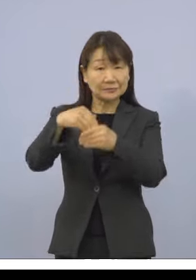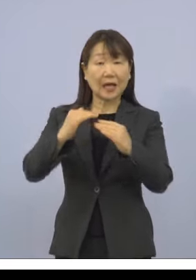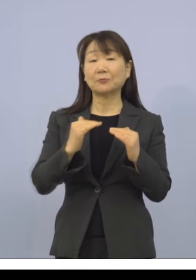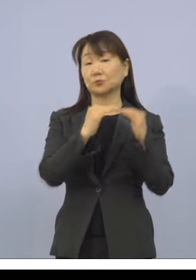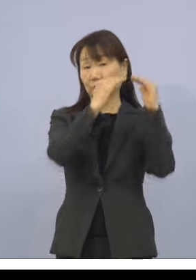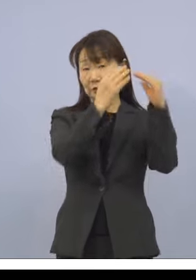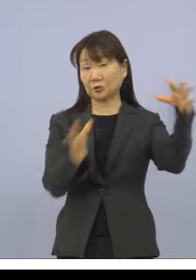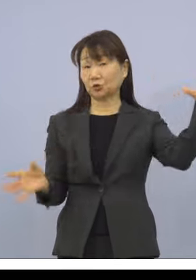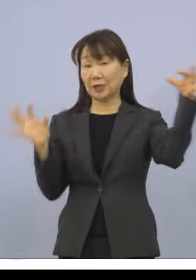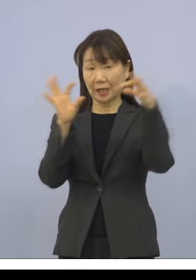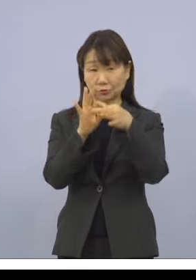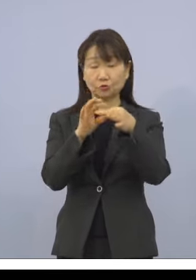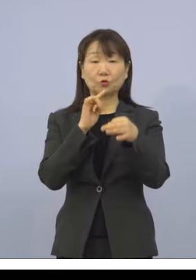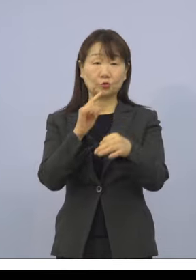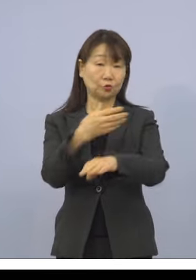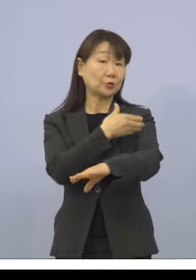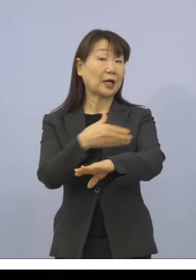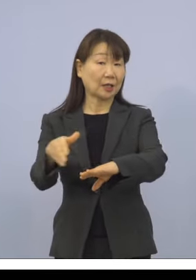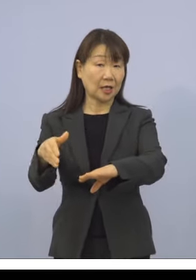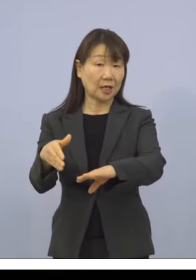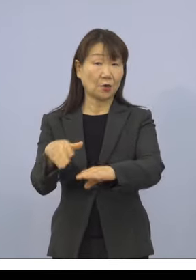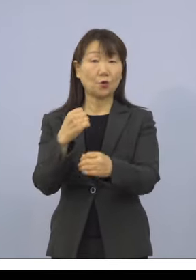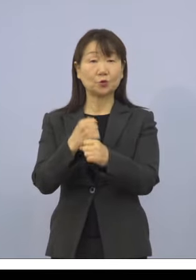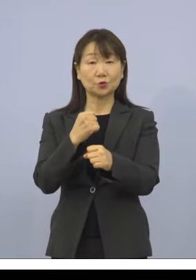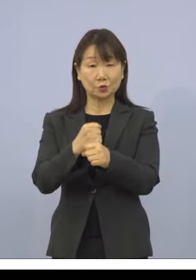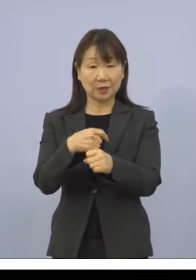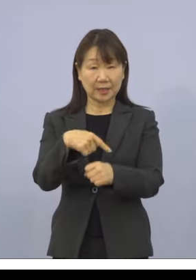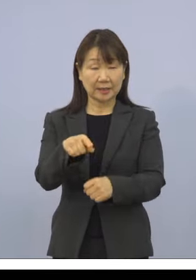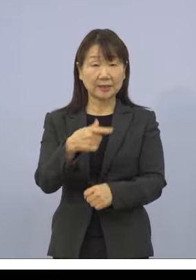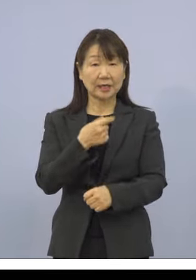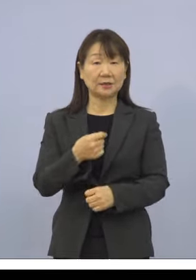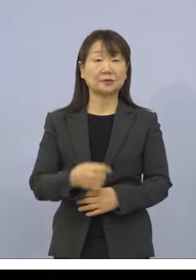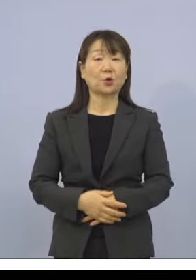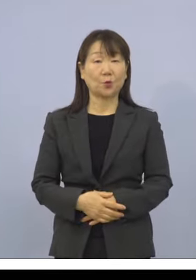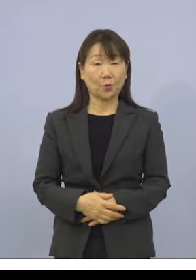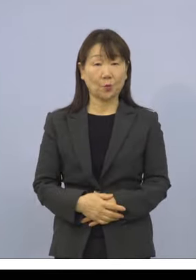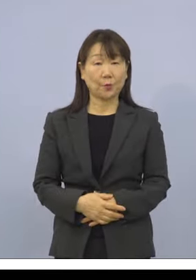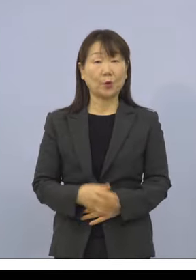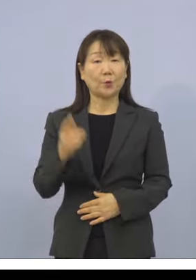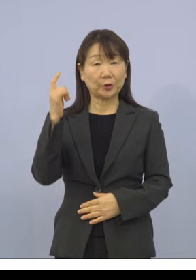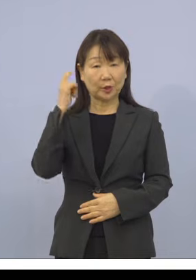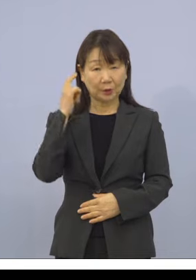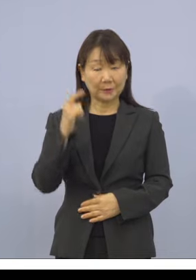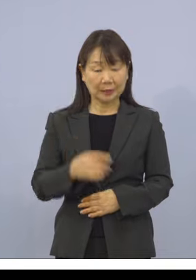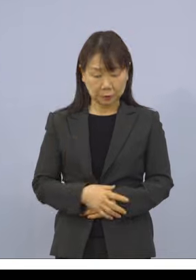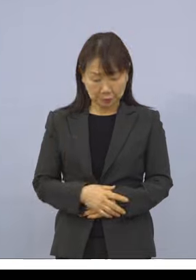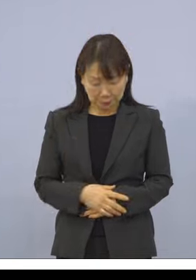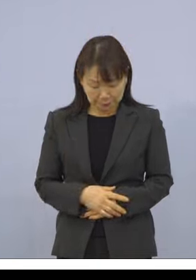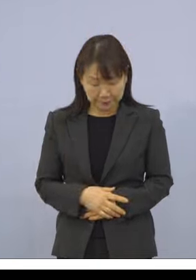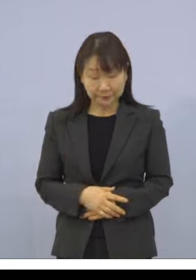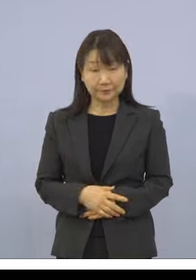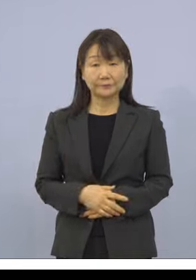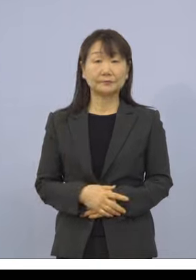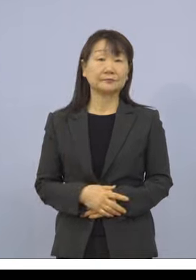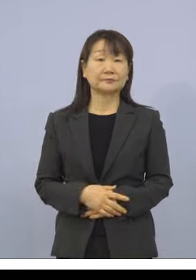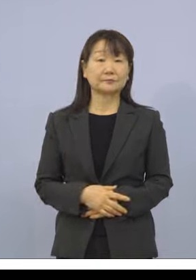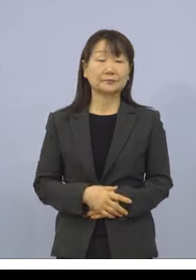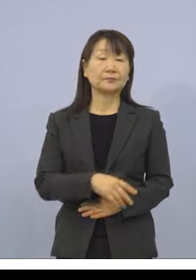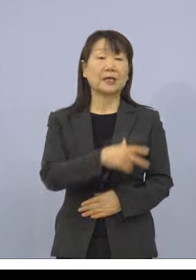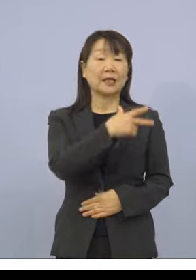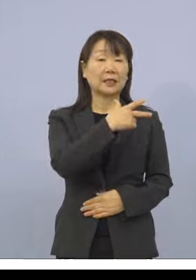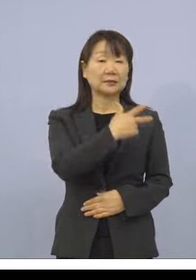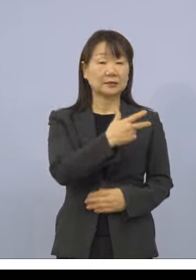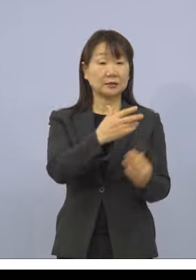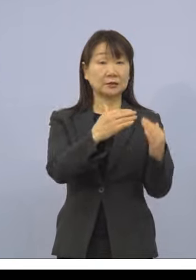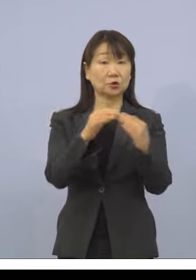ういった流れを、また作っていきたいなと、このように思っております。そしてまた各市町村、また各